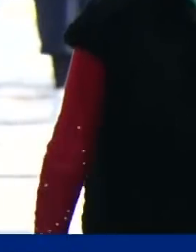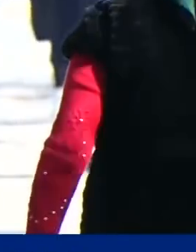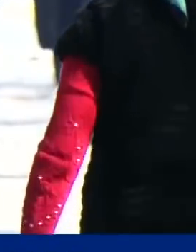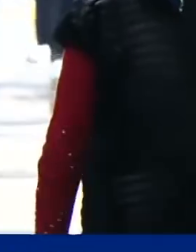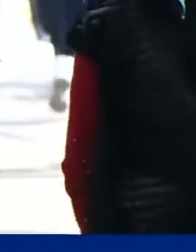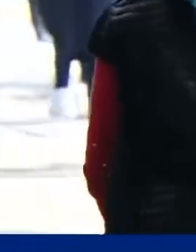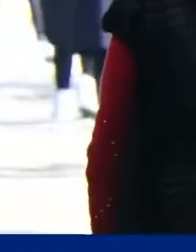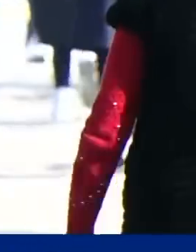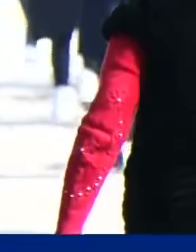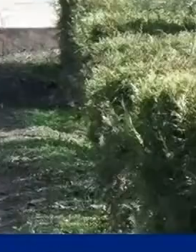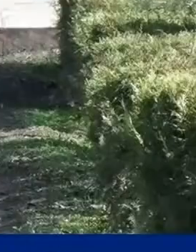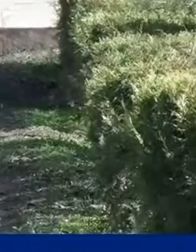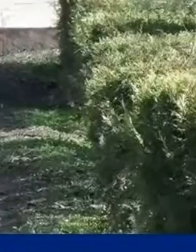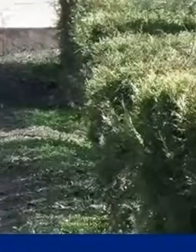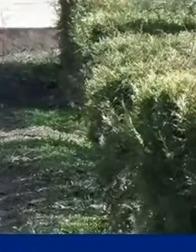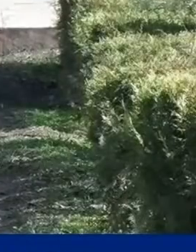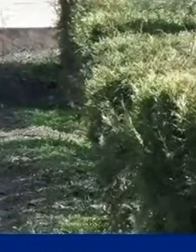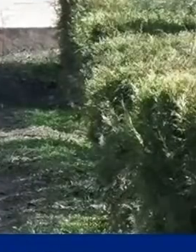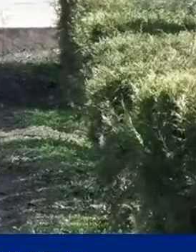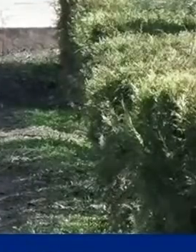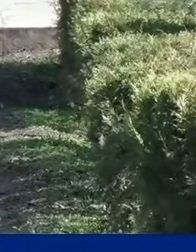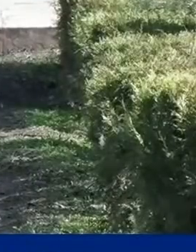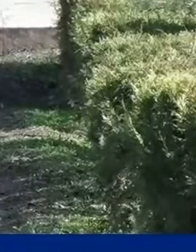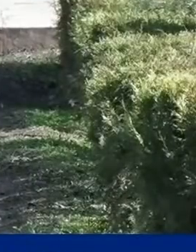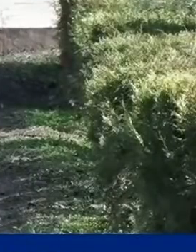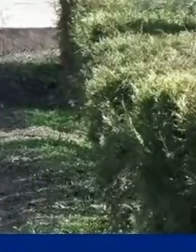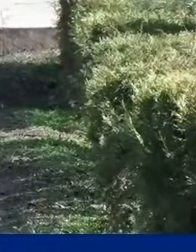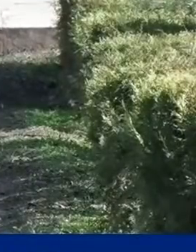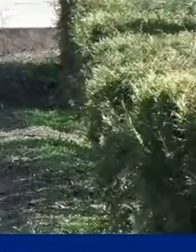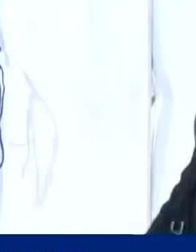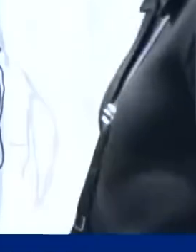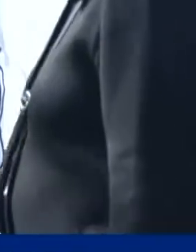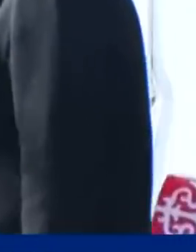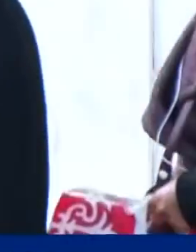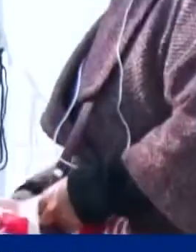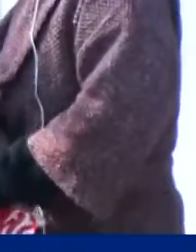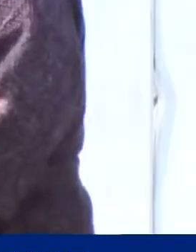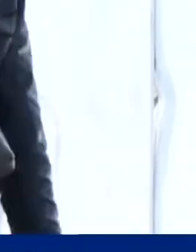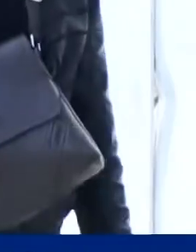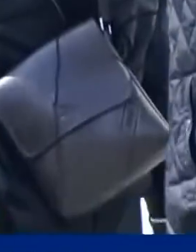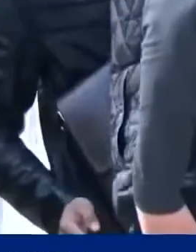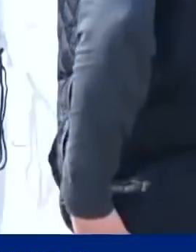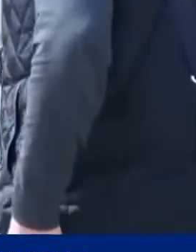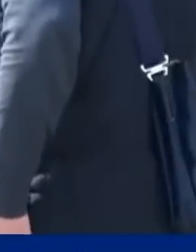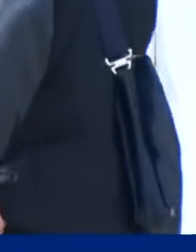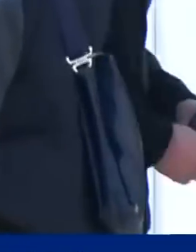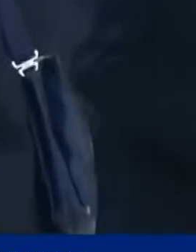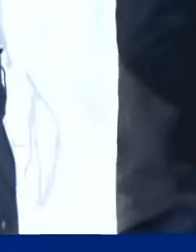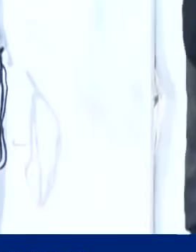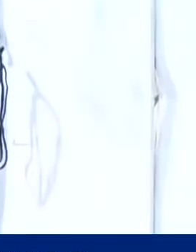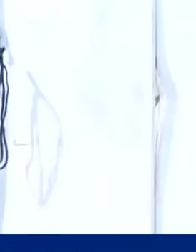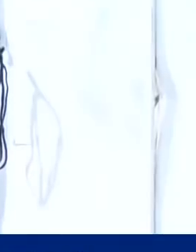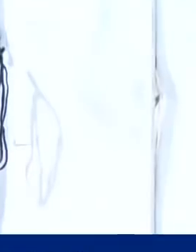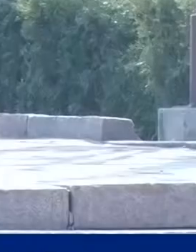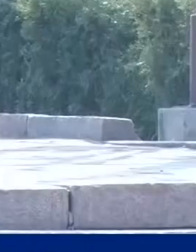мер, касающихся зимнего отопительного сезона. Большое внимание профильных структур будет направлено на контроль эпидситуации в